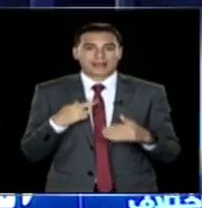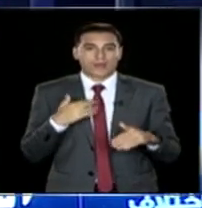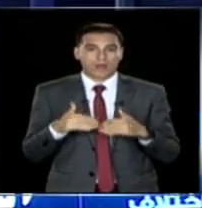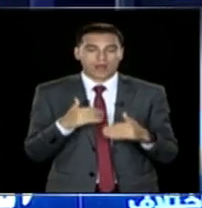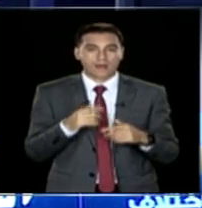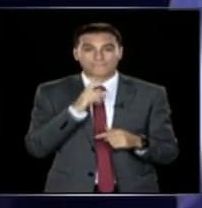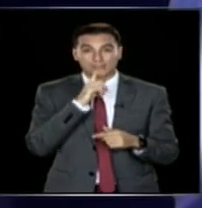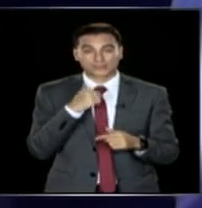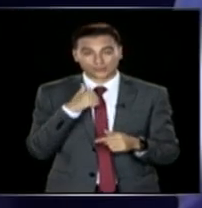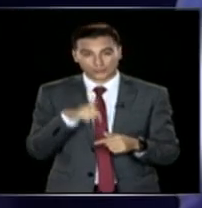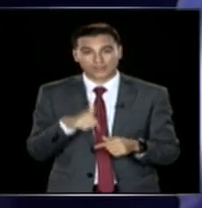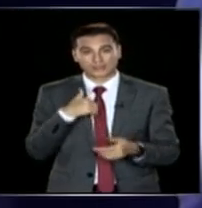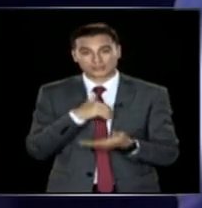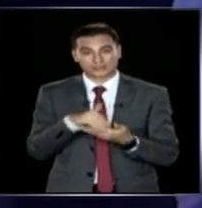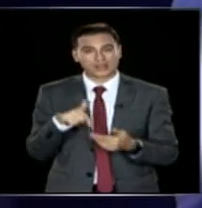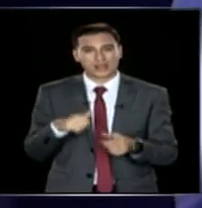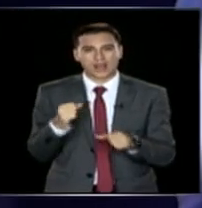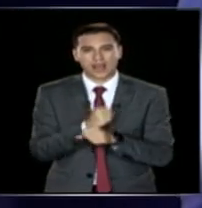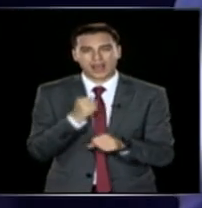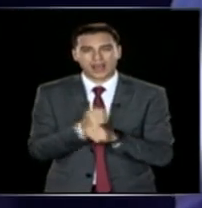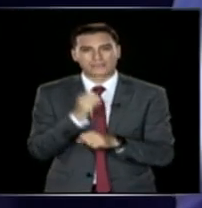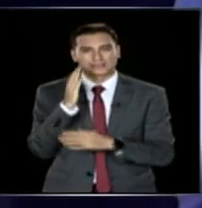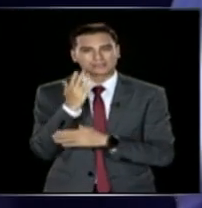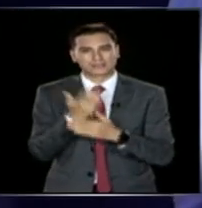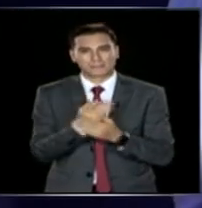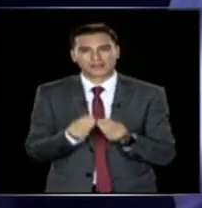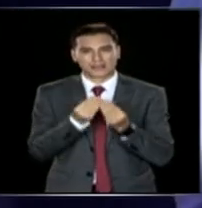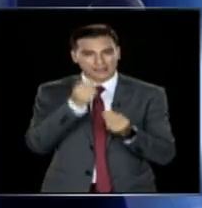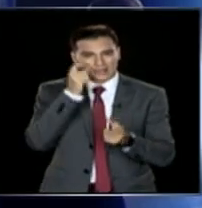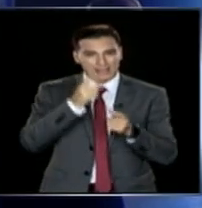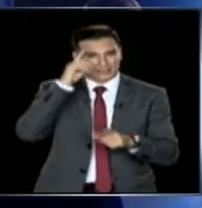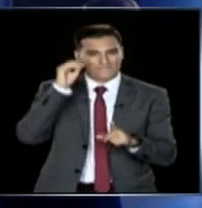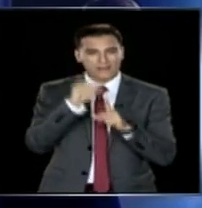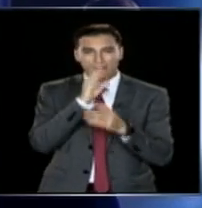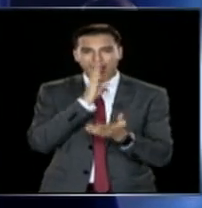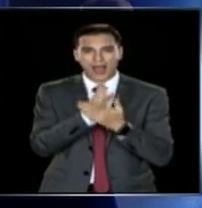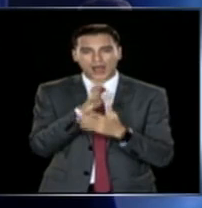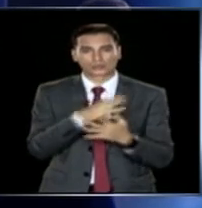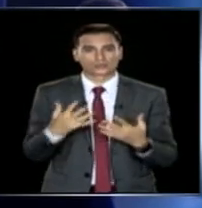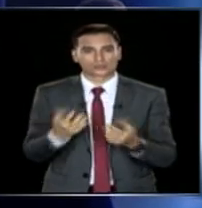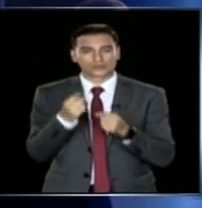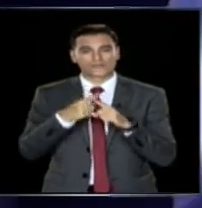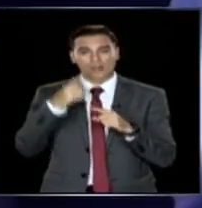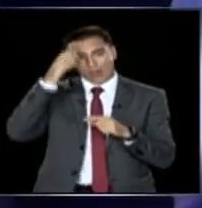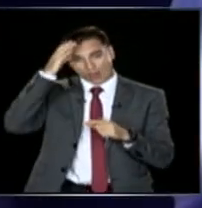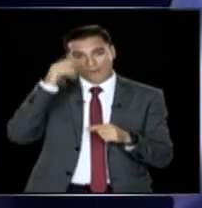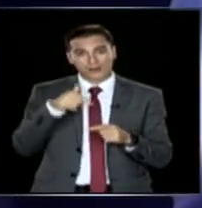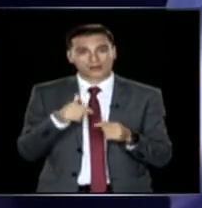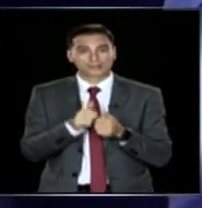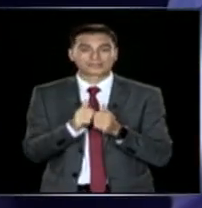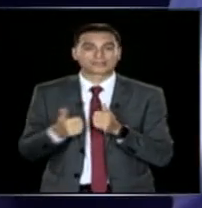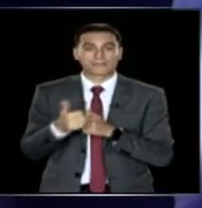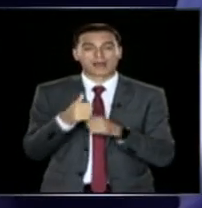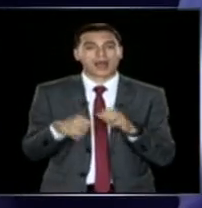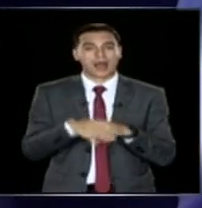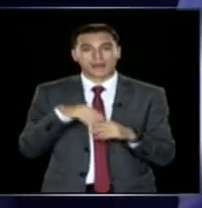علينا عشان نقدر أن احنا ندي الناس حقها المجتمعي، والعباقرة سباق في الموضوع ده